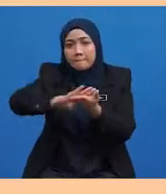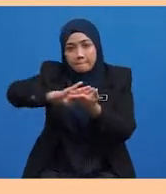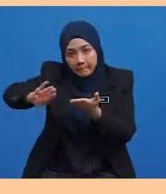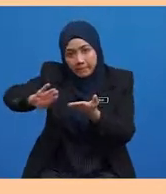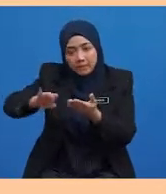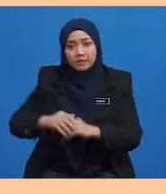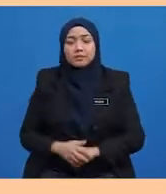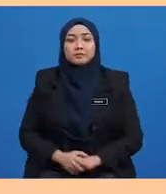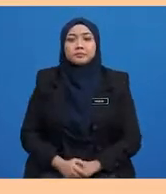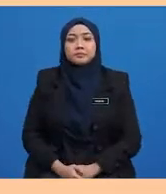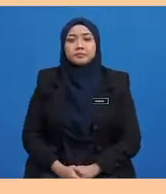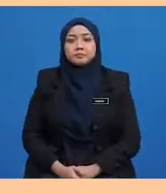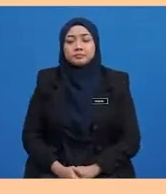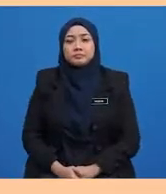ini.